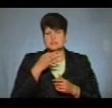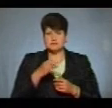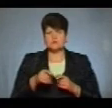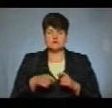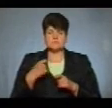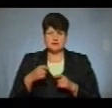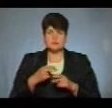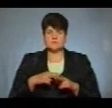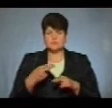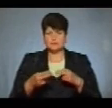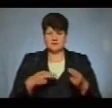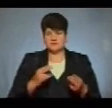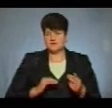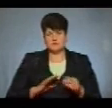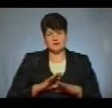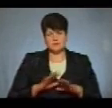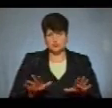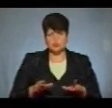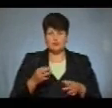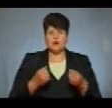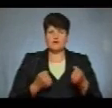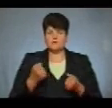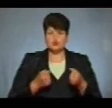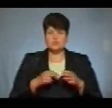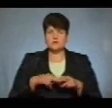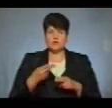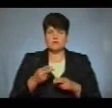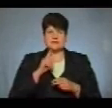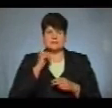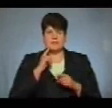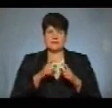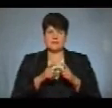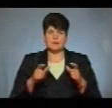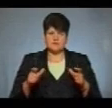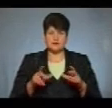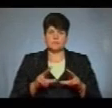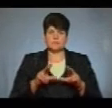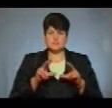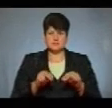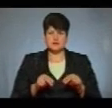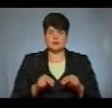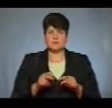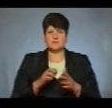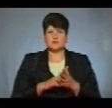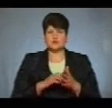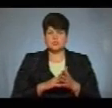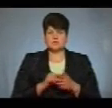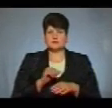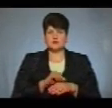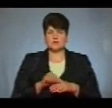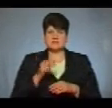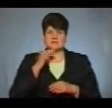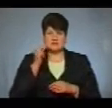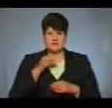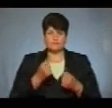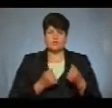збитки відшкодовувати фірма не буде, тому що авто застраховане полісом «Зелена картка», який гарантує відшкодування збитків, спричинених за кордоном з вини